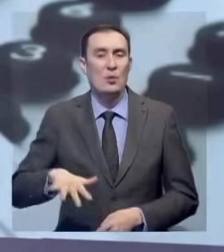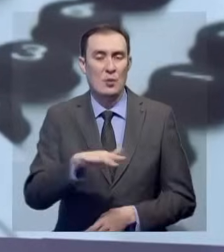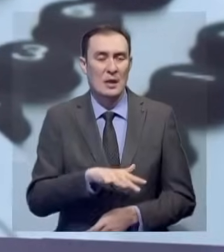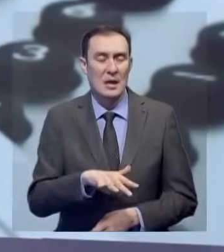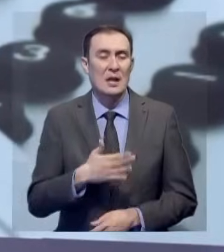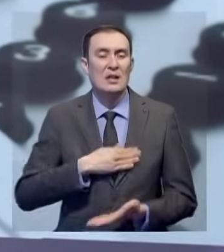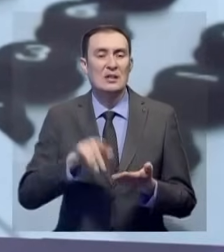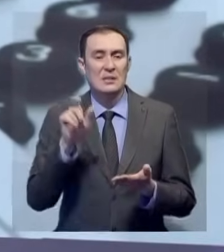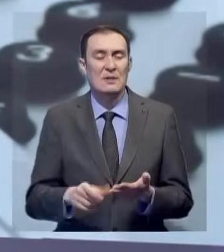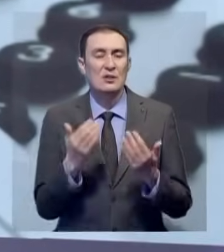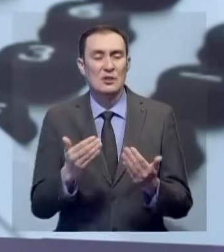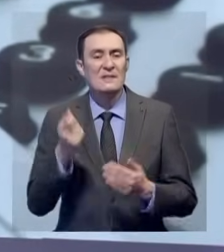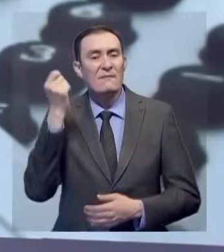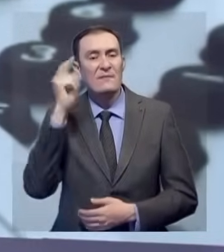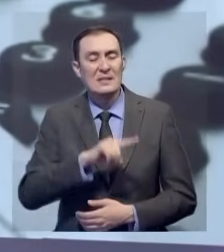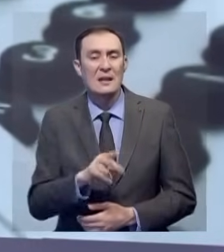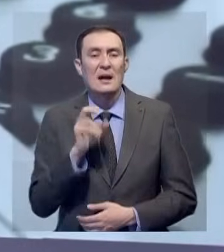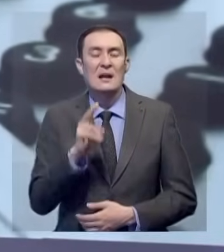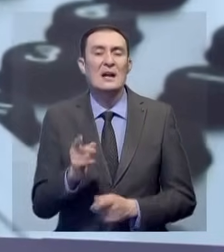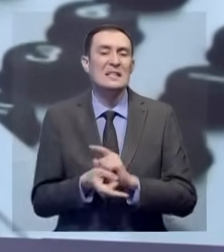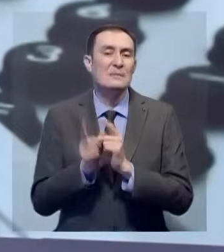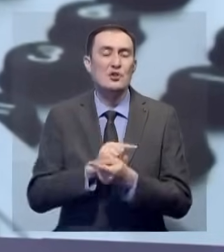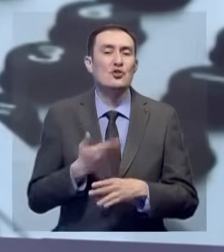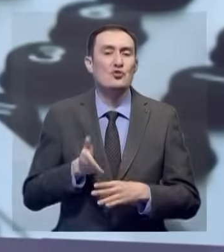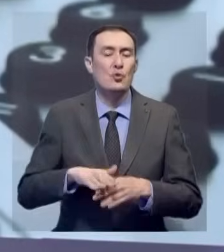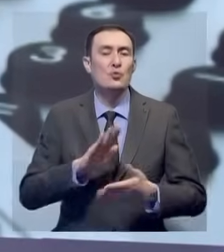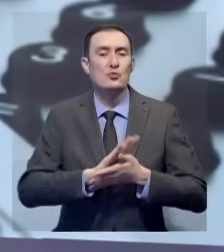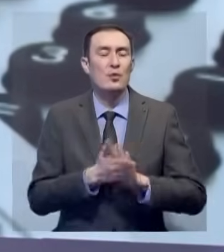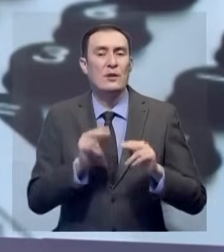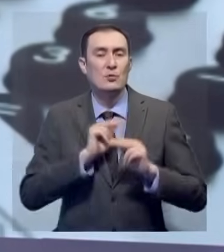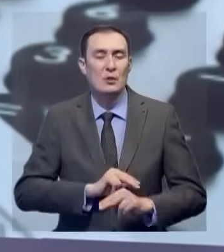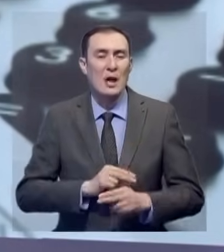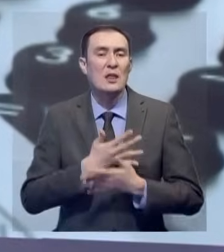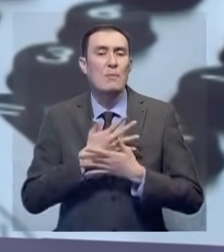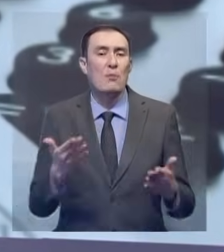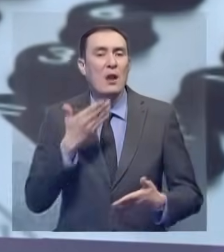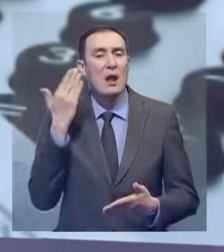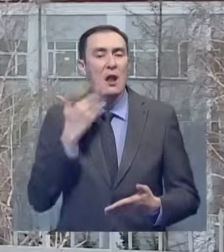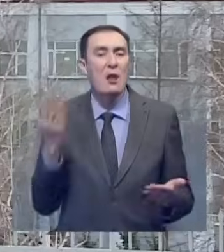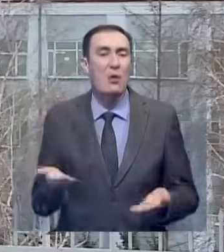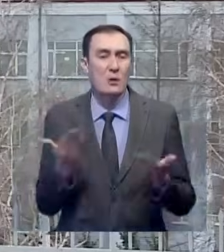региона. Марина Золотарева выясняла, как поменять тяжелые условия труда на более легкие.